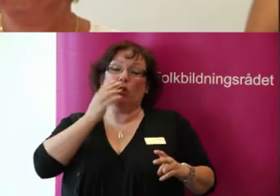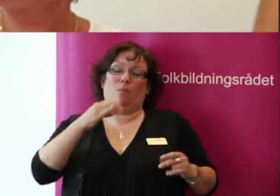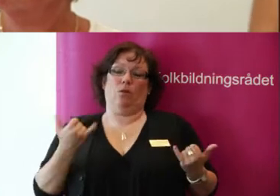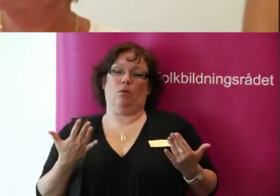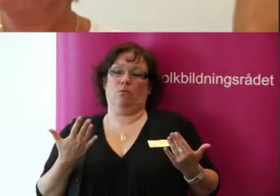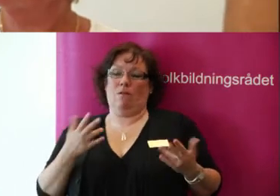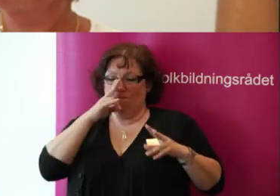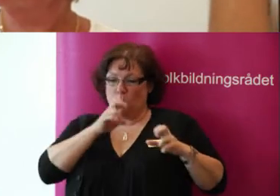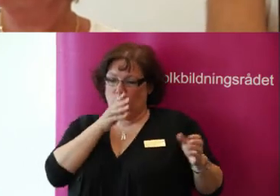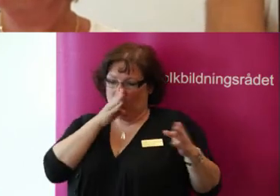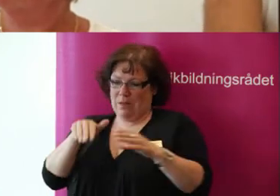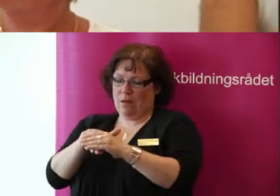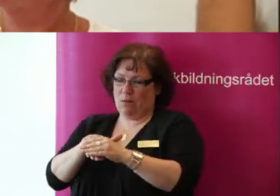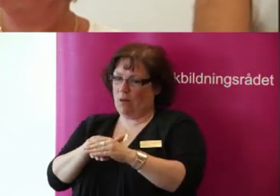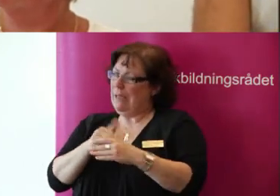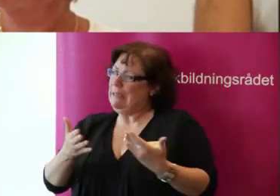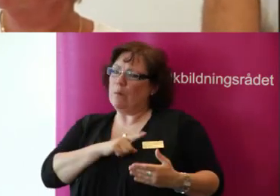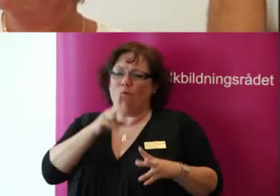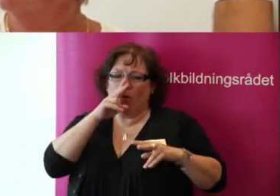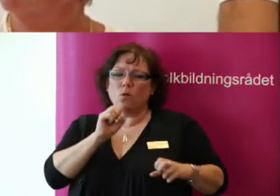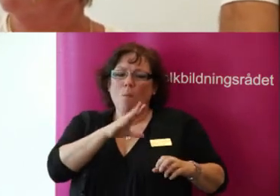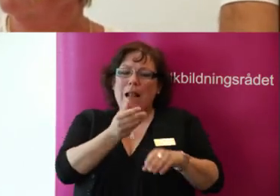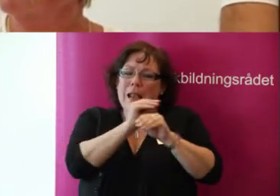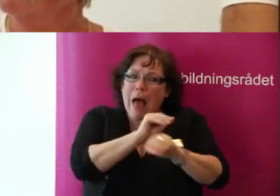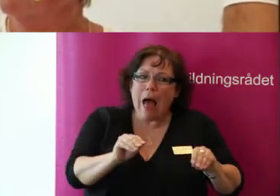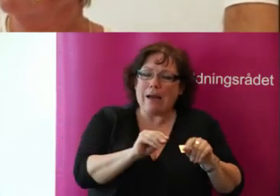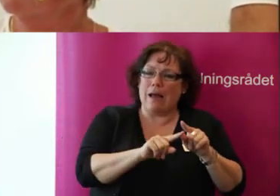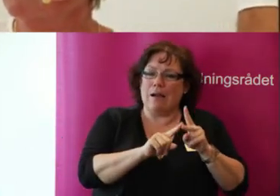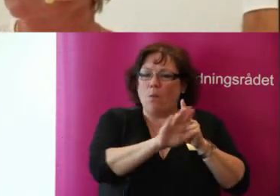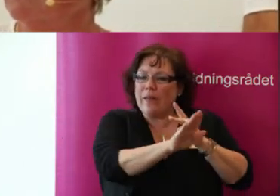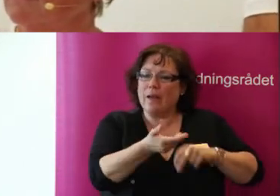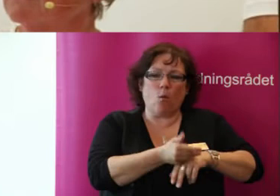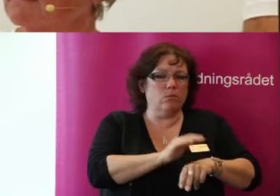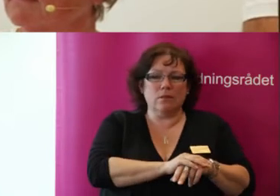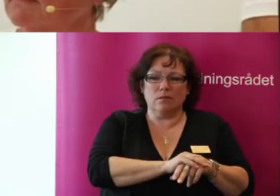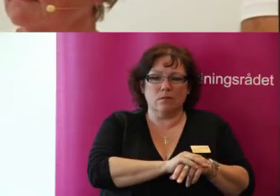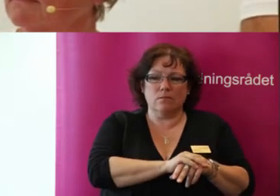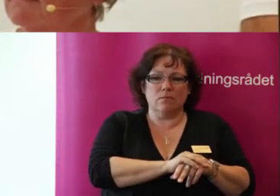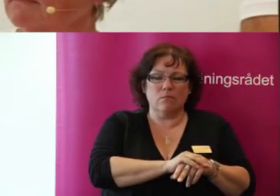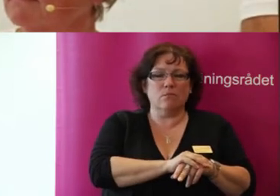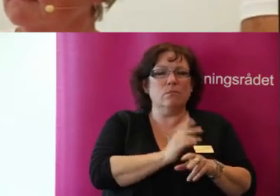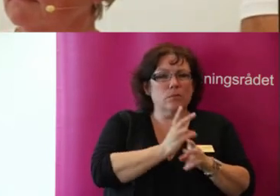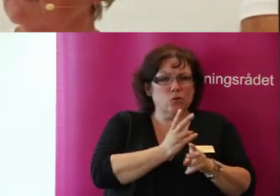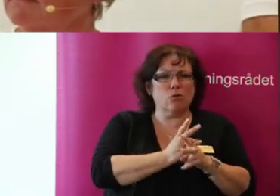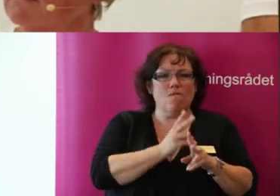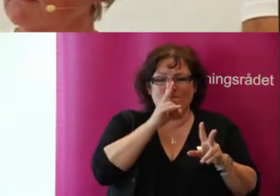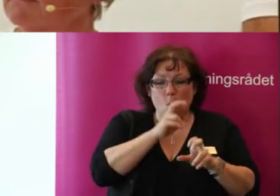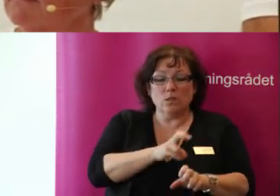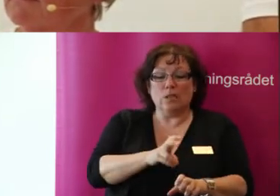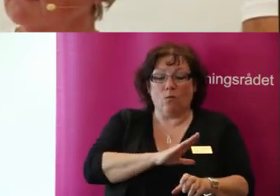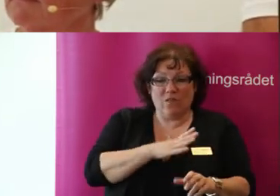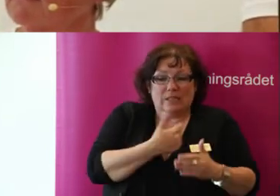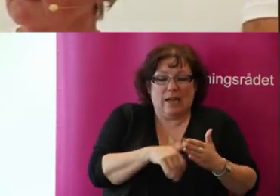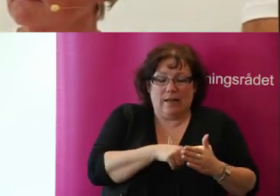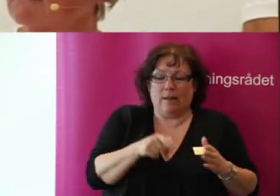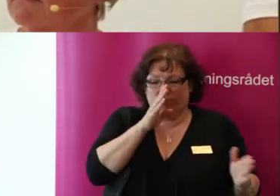Inte speciellt så mycket på lärarna och lärarnas arbete och kompetens. Så att i den forskning som finns så är det en tyngdpunkt mot det som handlar om